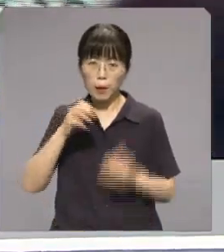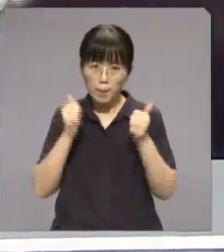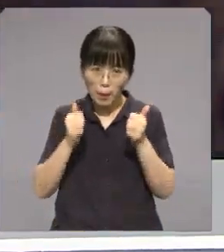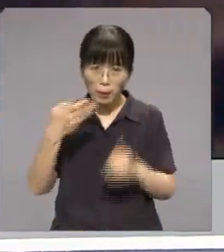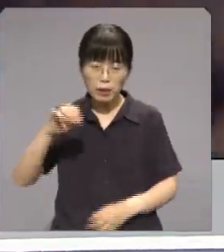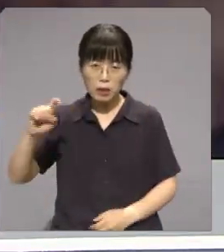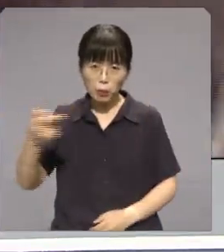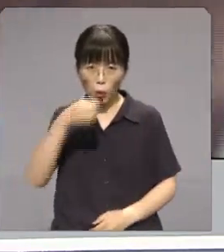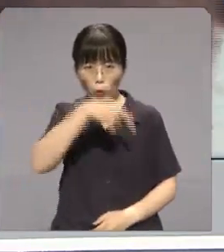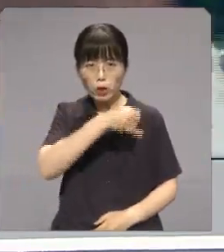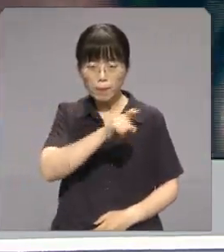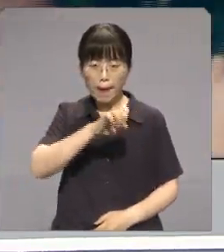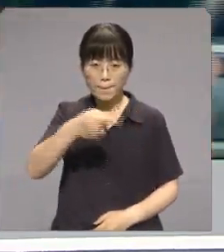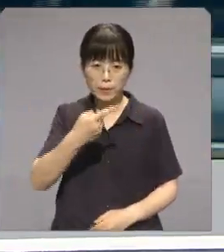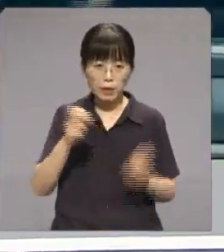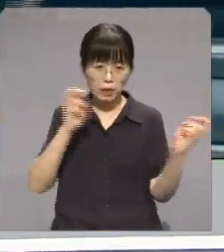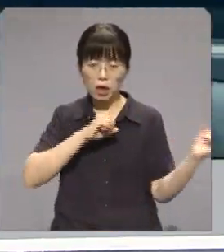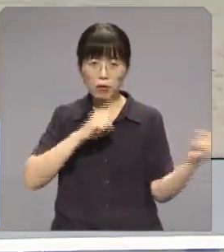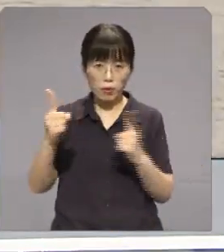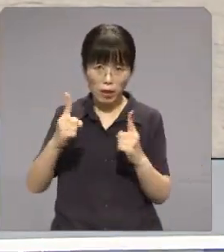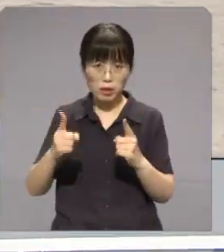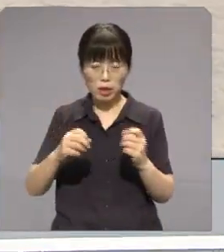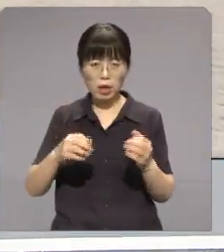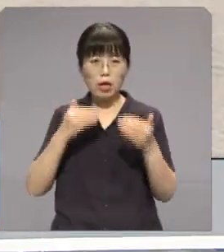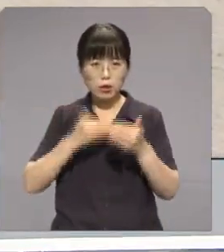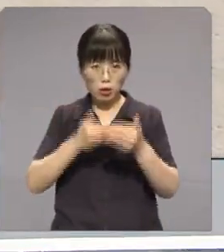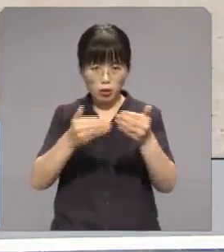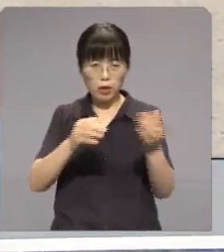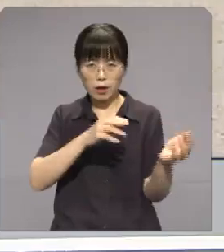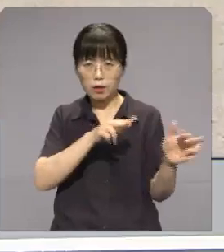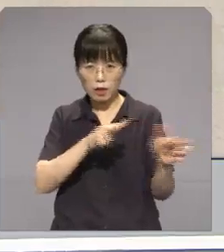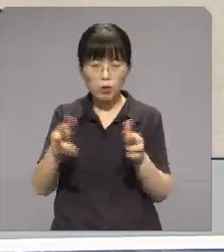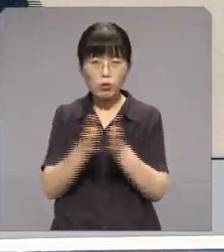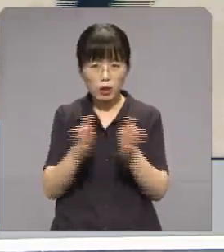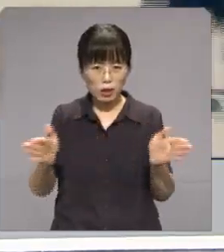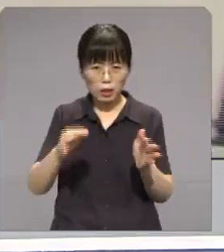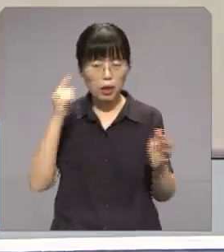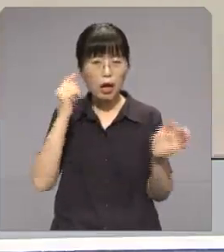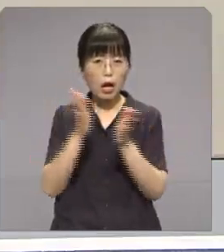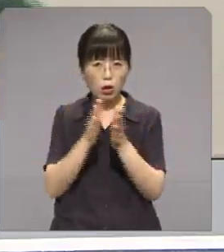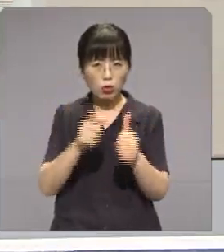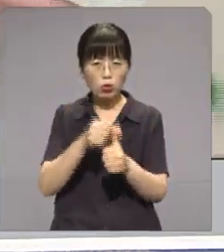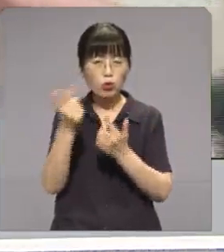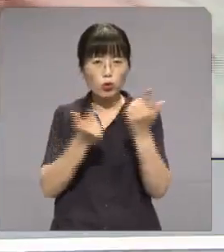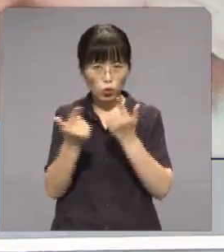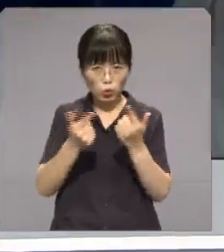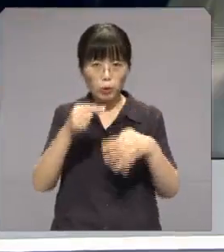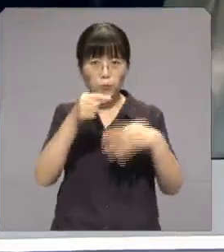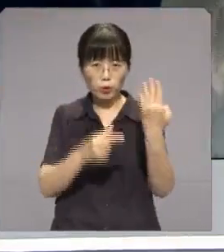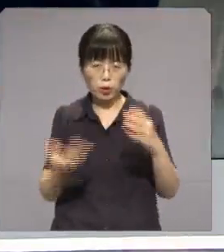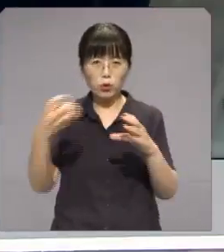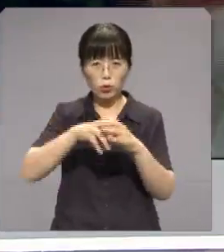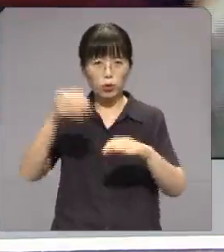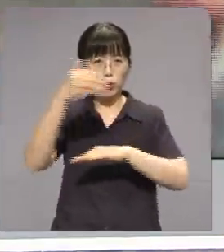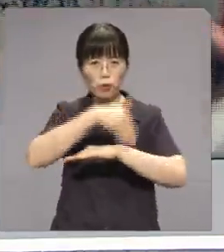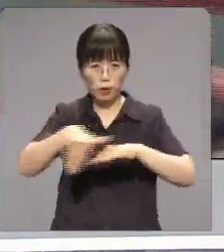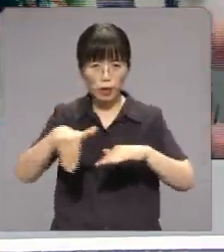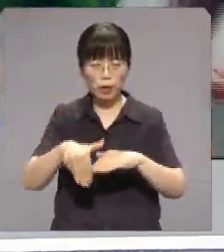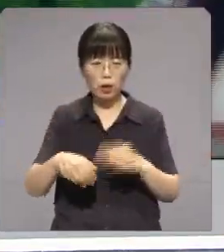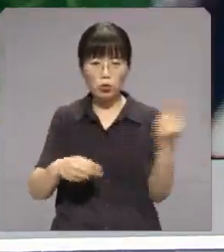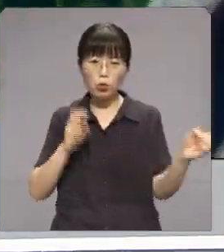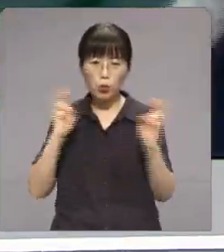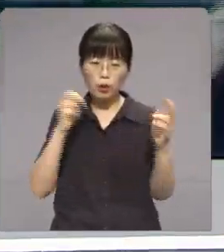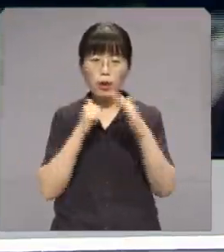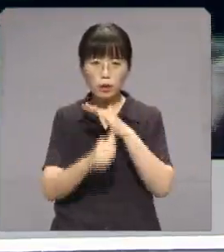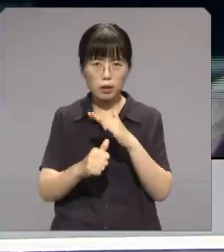법원이 팀원과 위메프의 기업 회생 절차를 바로 시작하는 대신 자율 구조조정 지원 프로그램을 적용하기로 했습니다. 두